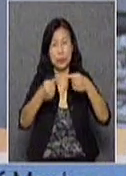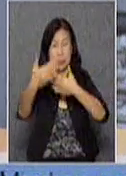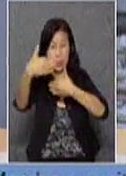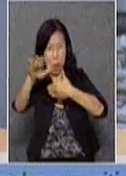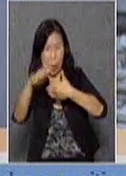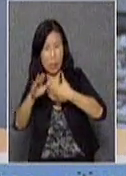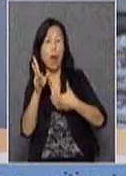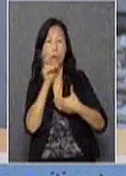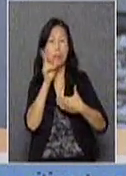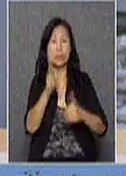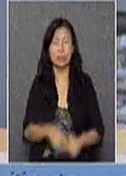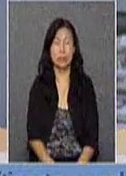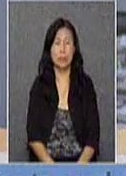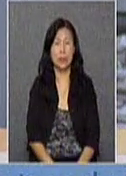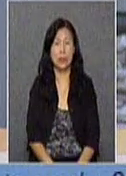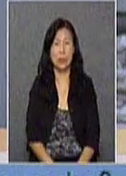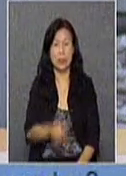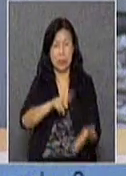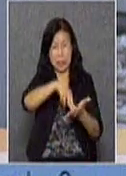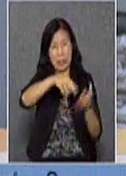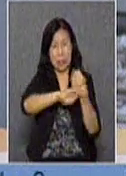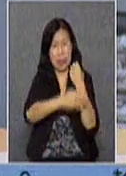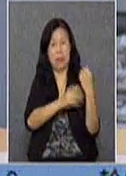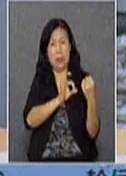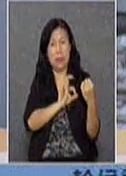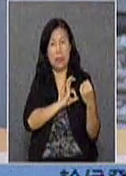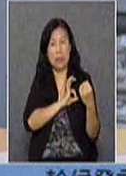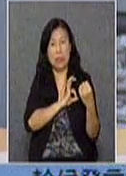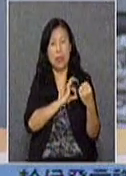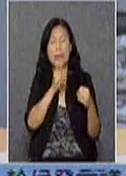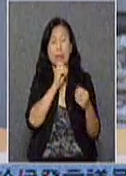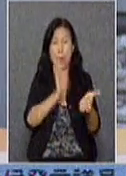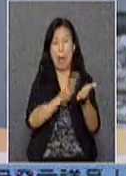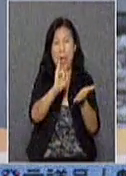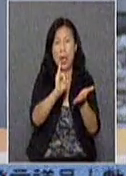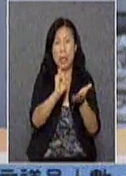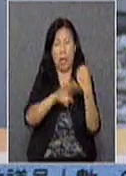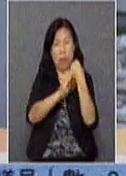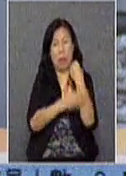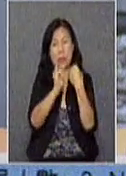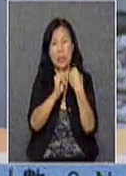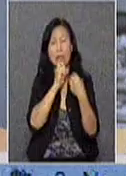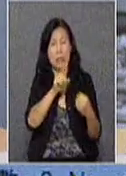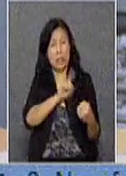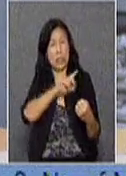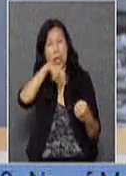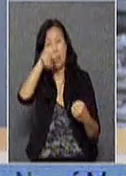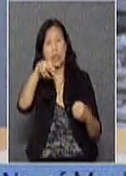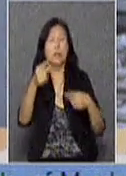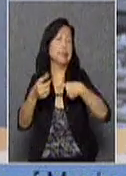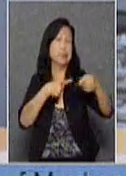為呢個立法會係犯了好大嘅錯誤嘅時候，你自己去調查係唔合適嘅。咁所